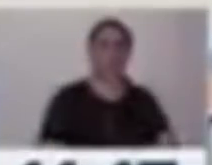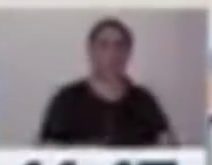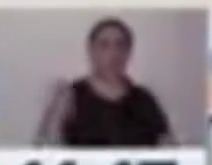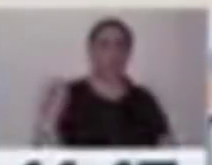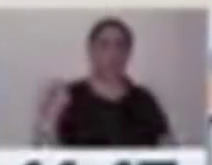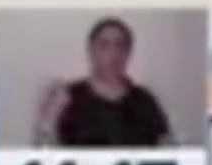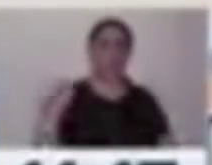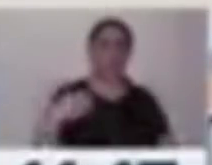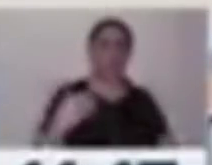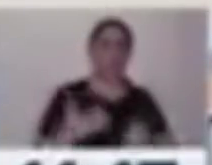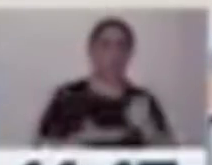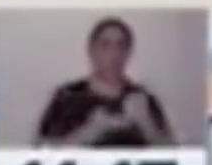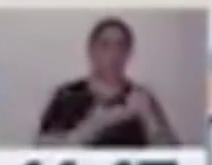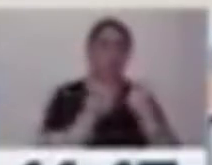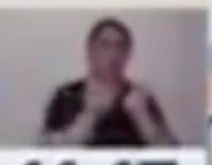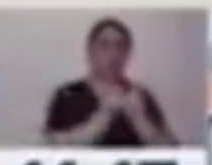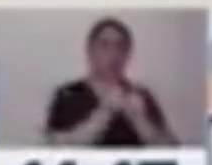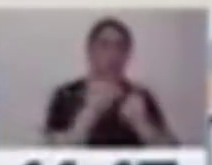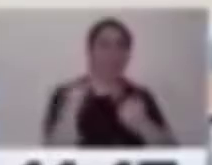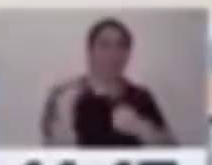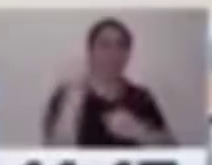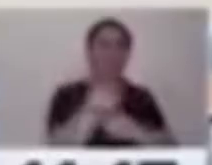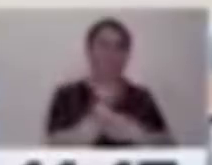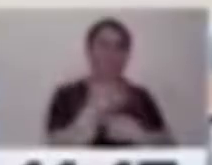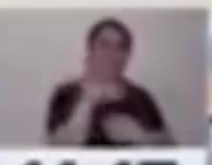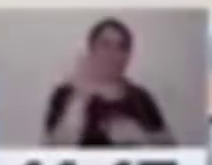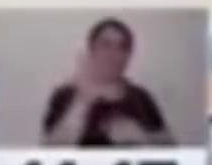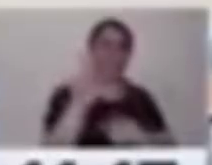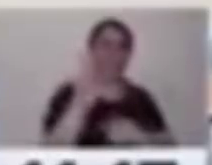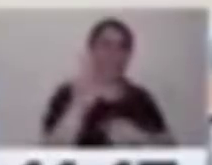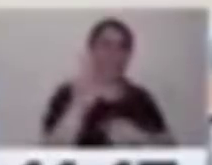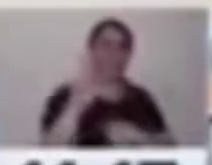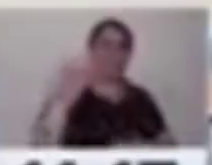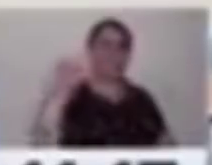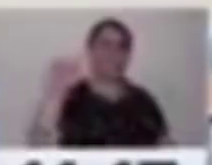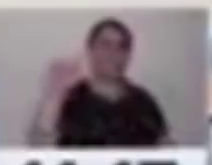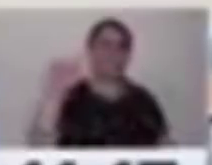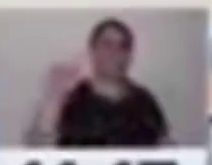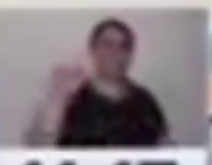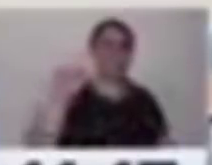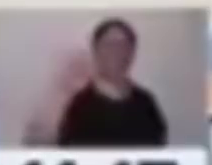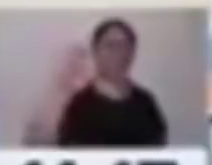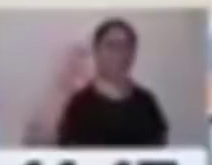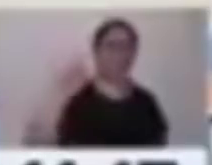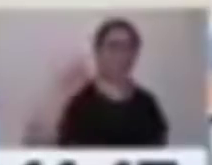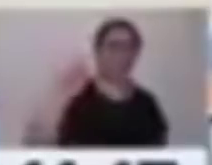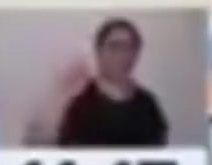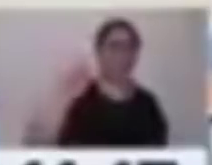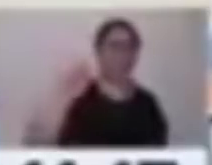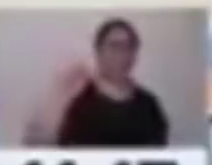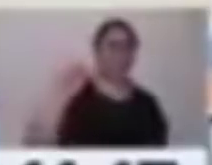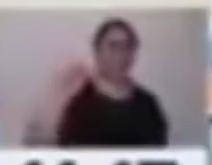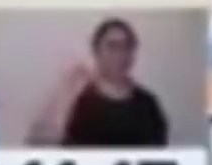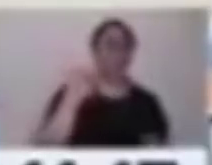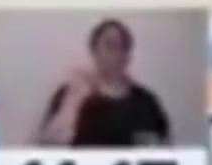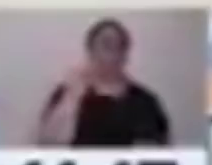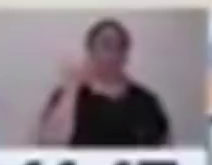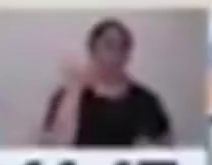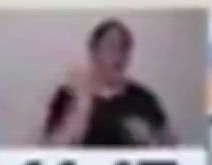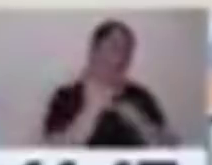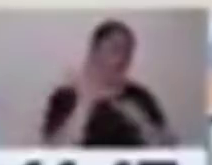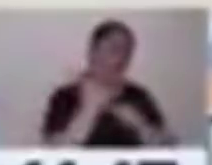na rin po sa ospital yung isang naging biktima dito at maayos naman po